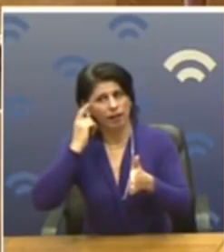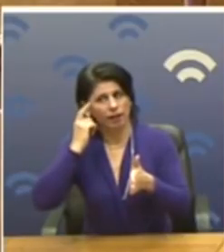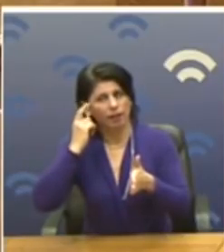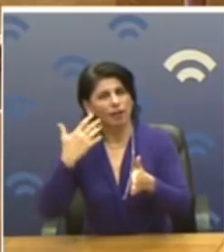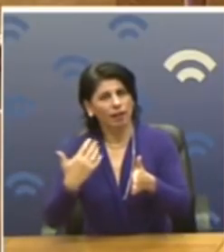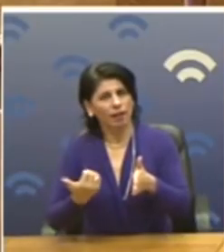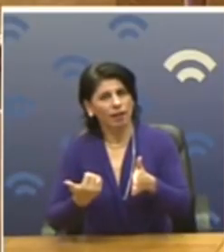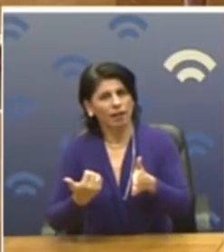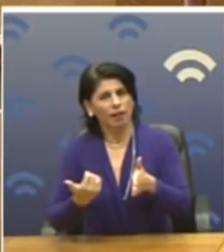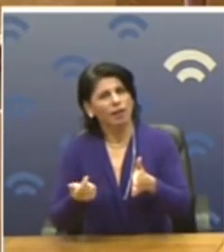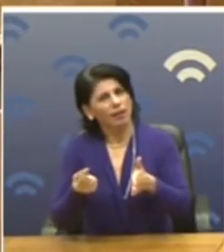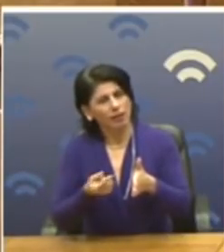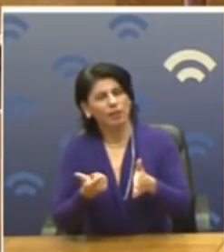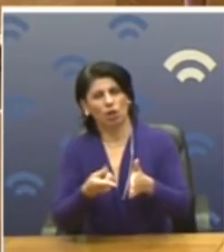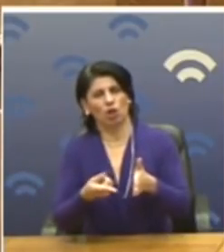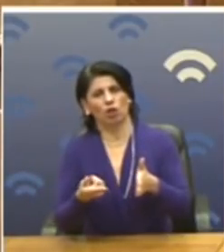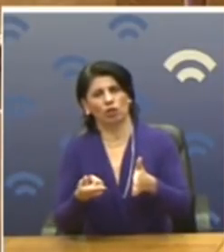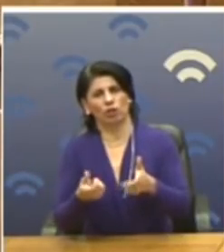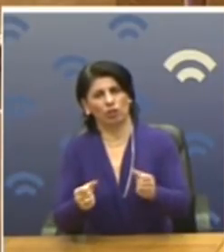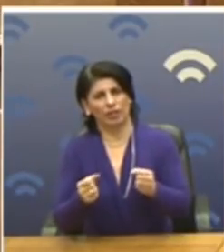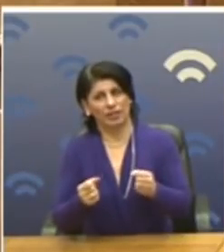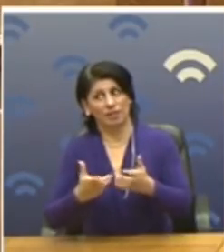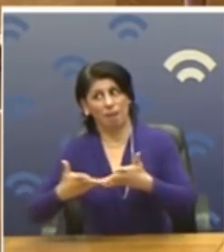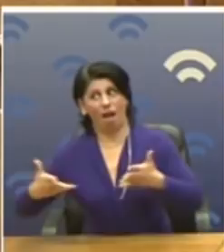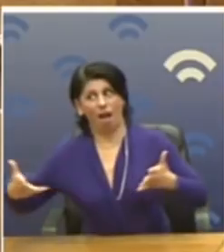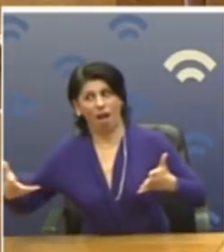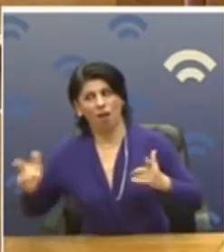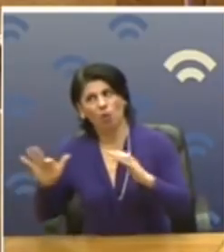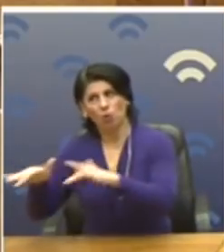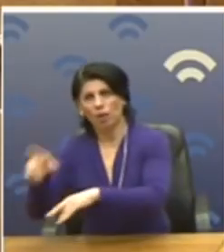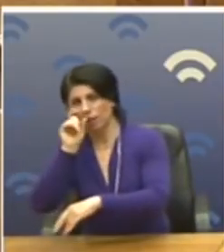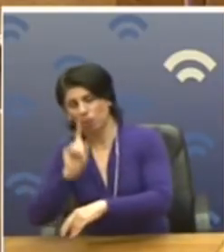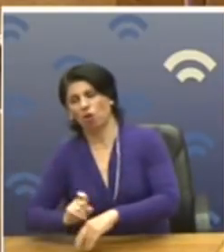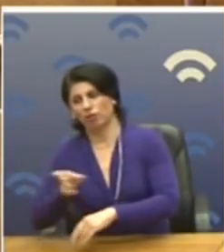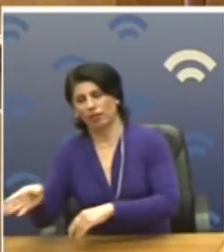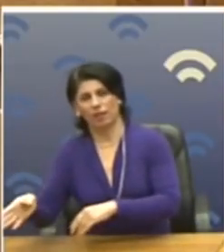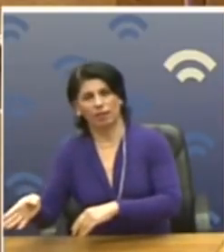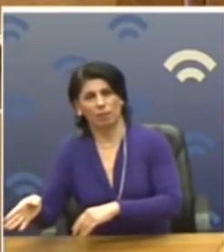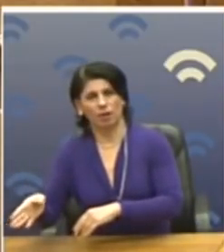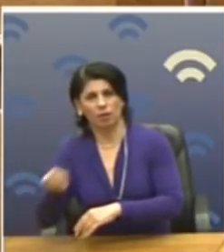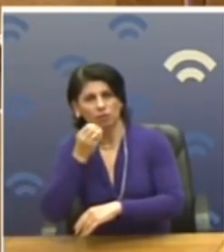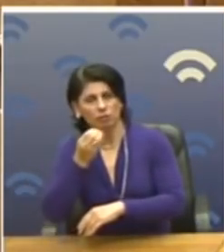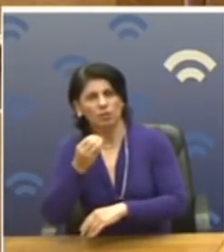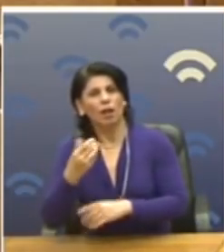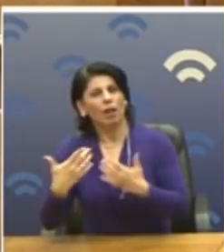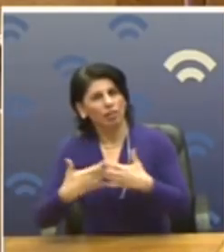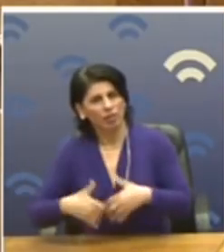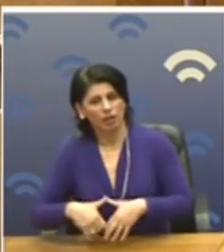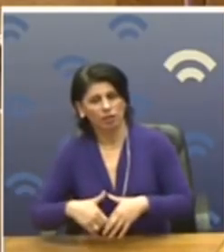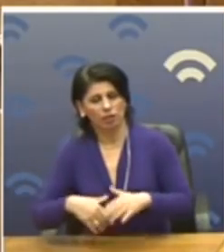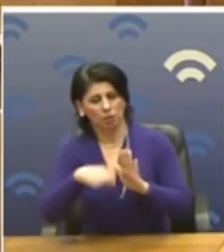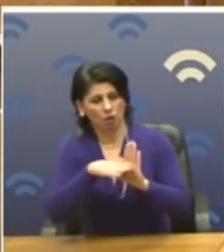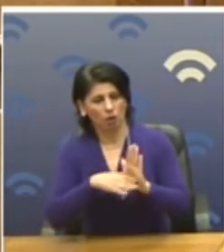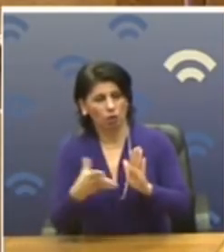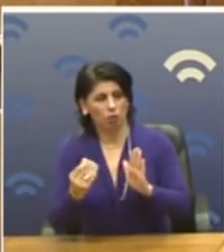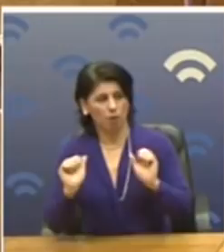λιγότερο την κρίση στον τουρισμό οι μεγάλοι ξενοδοχειακοί όμιλοι. Η εστίαση τελικά θα λειτουργεί με ασφυκτικούς όρους